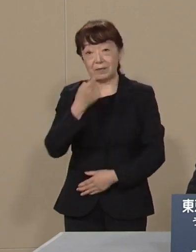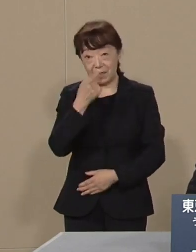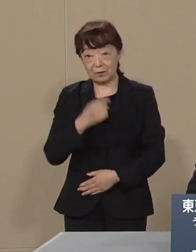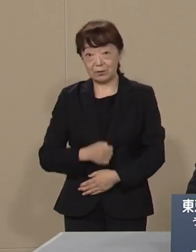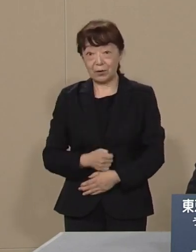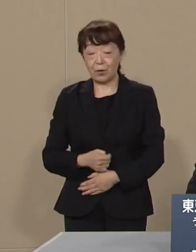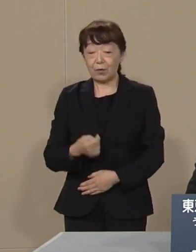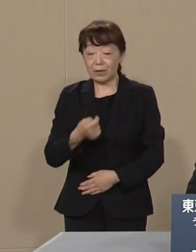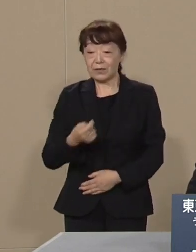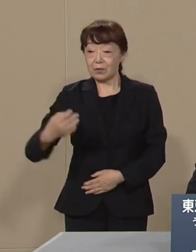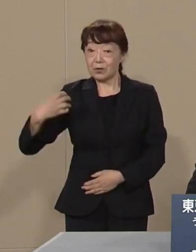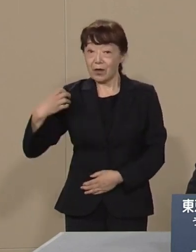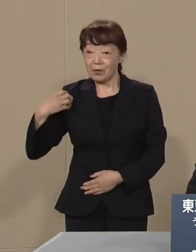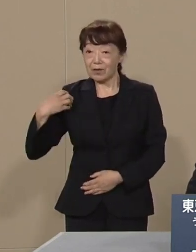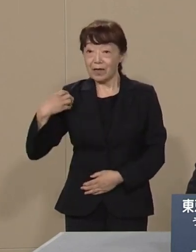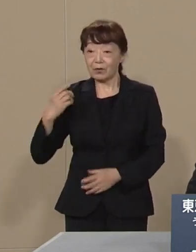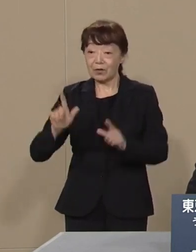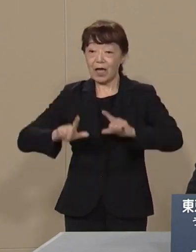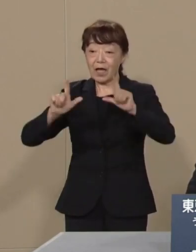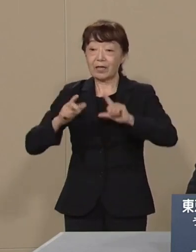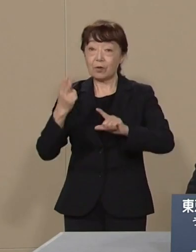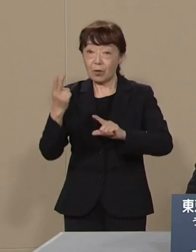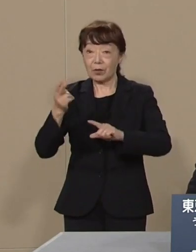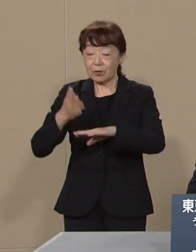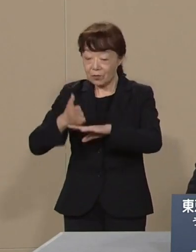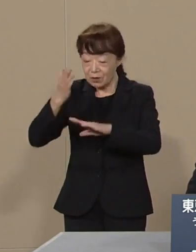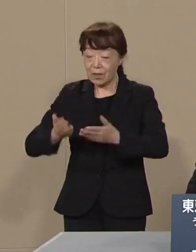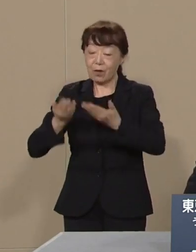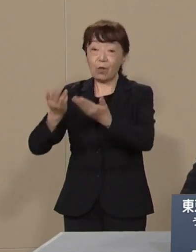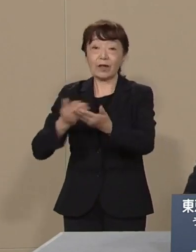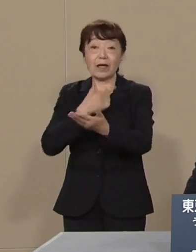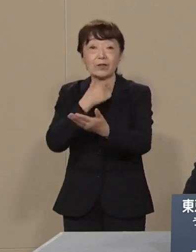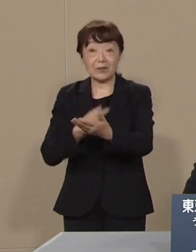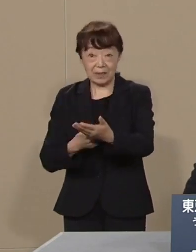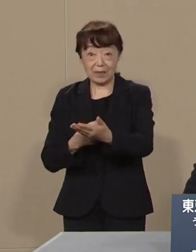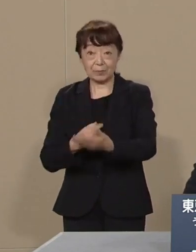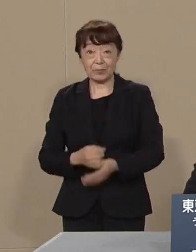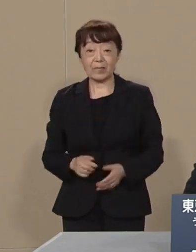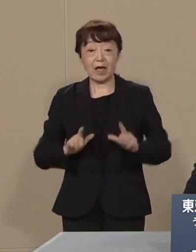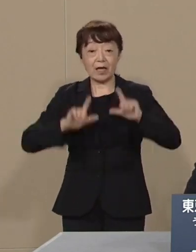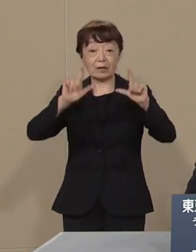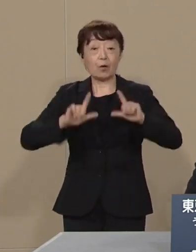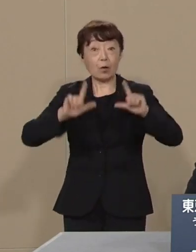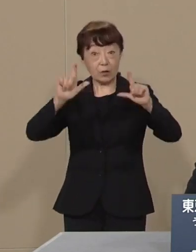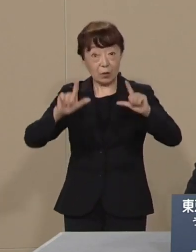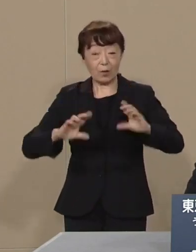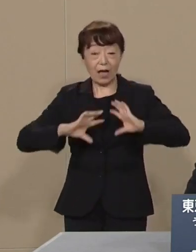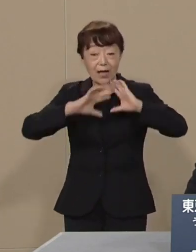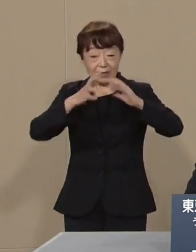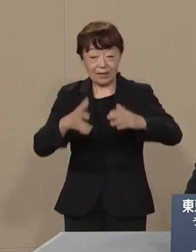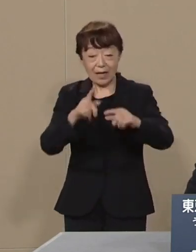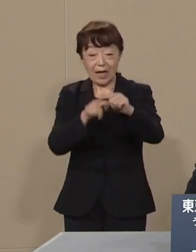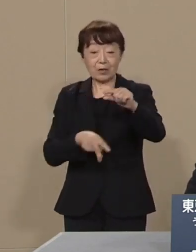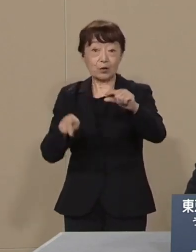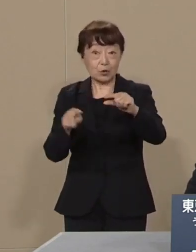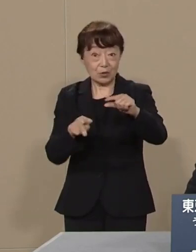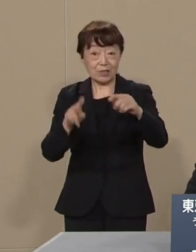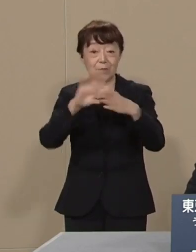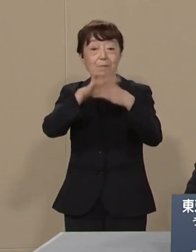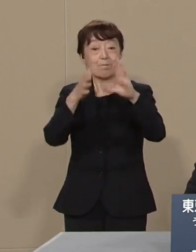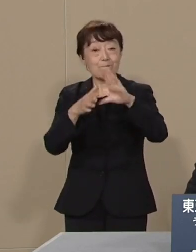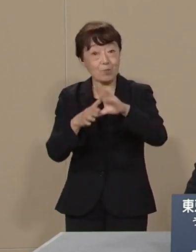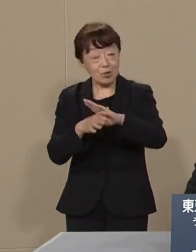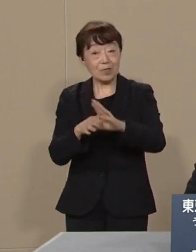に思っていますとにかく東京は世界の中心地というそういうような文化もになってい